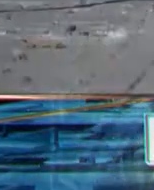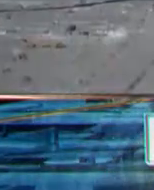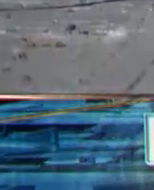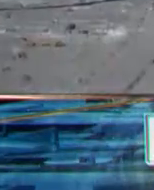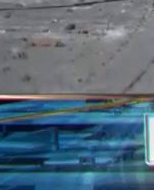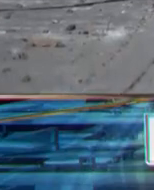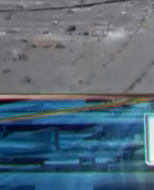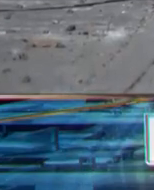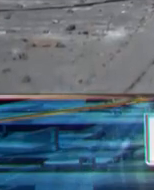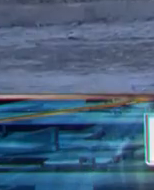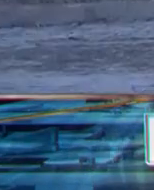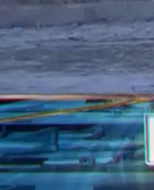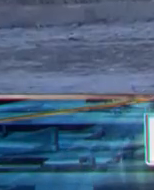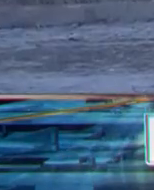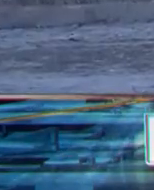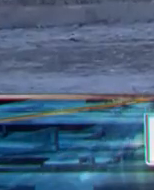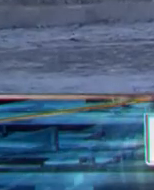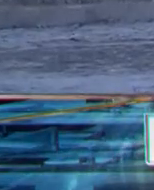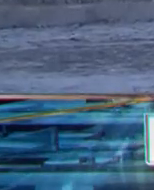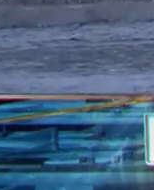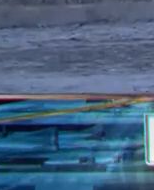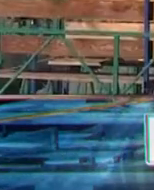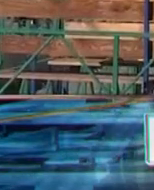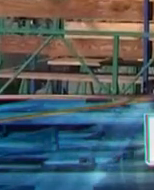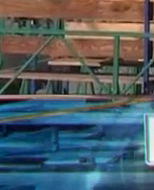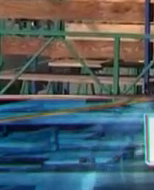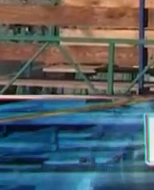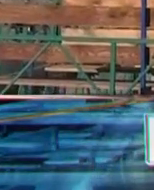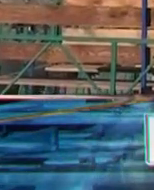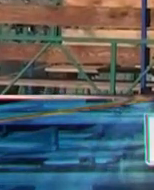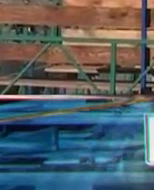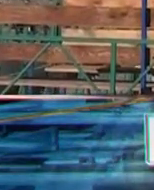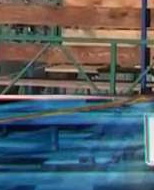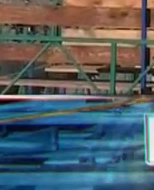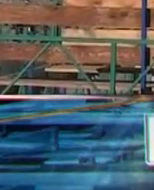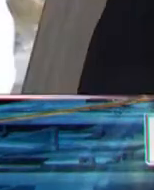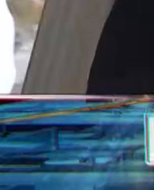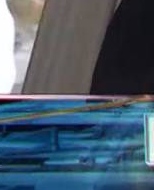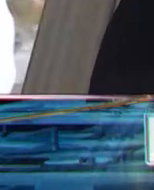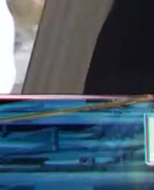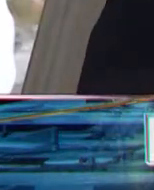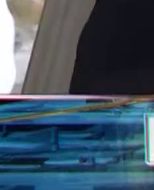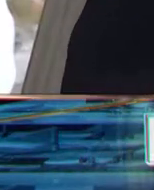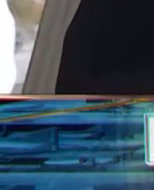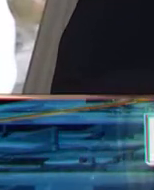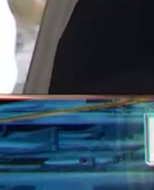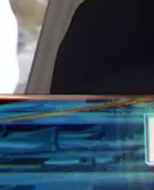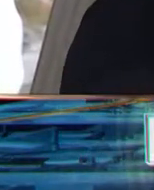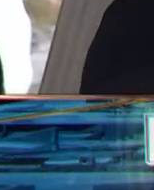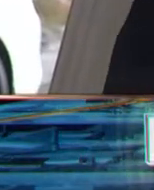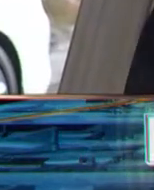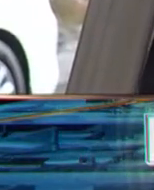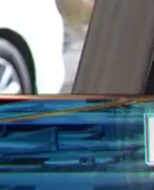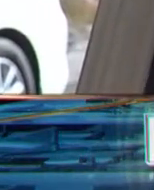Жұмыспен қамтудың жол картасы негіз. Аясында Сарқан ауданда аулалар, ойын алаңдар жаңартылып жатыр. Ең алғаш көшіп келгенде, бұл